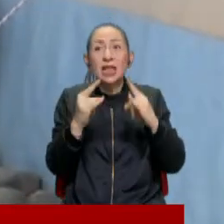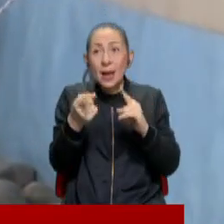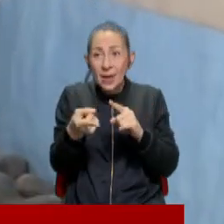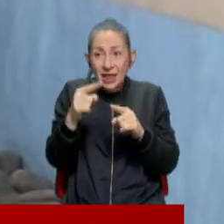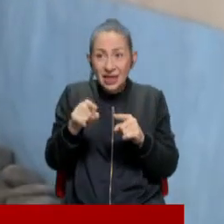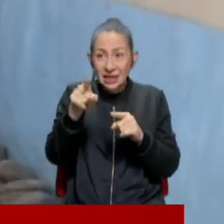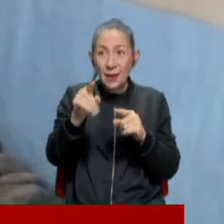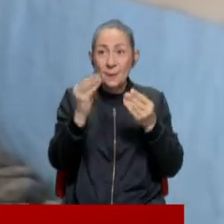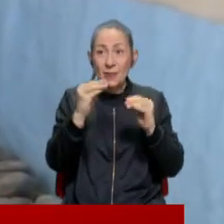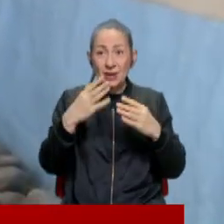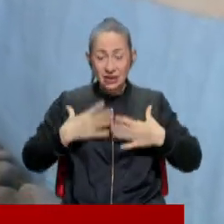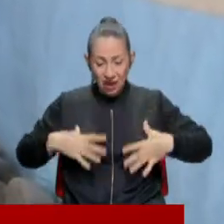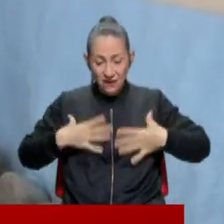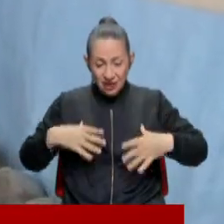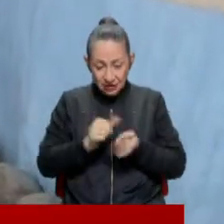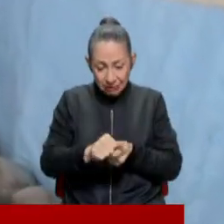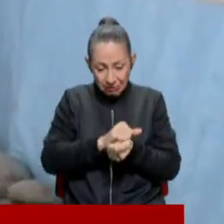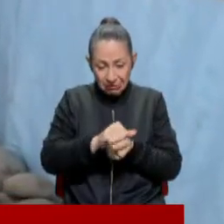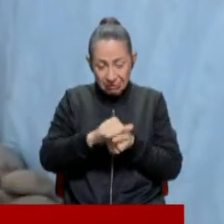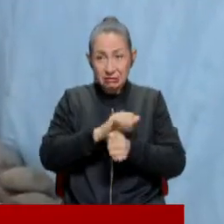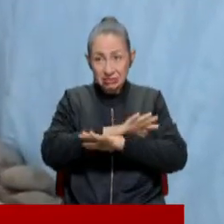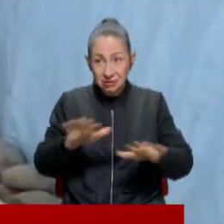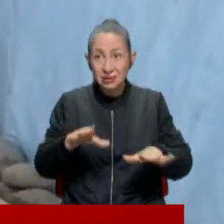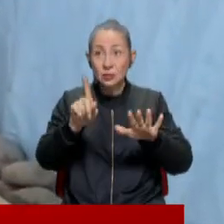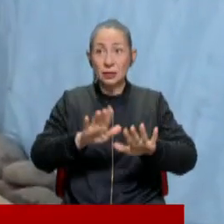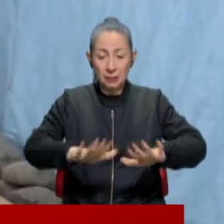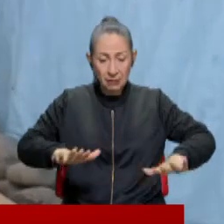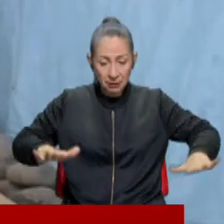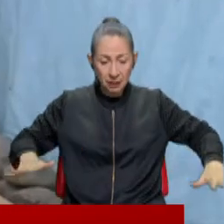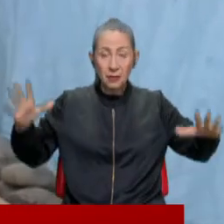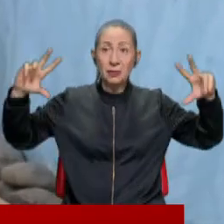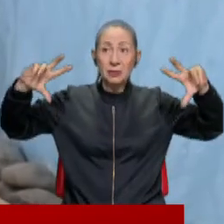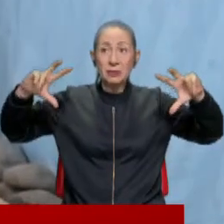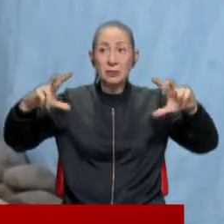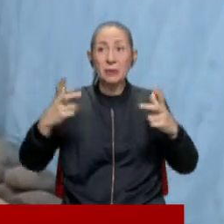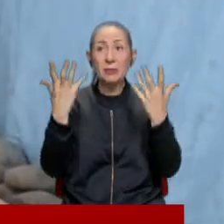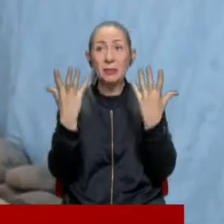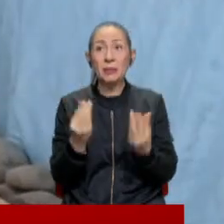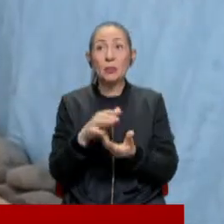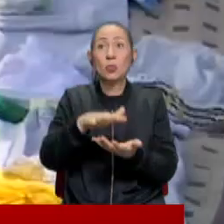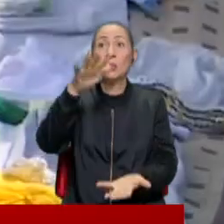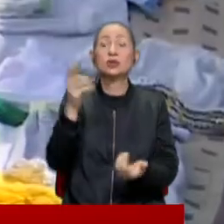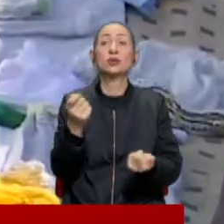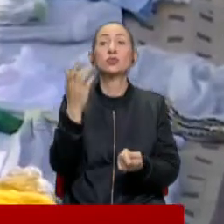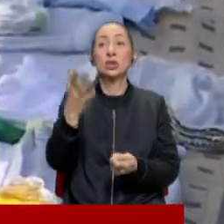yanında bebeğinin çamaşırlarını yıkadı ve burada onu bu şekilde büyüt